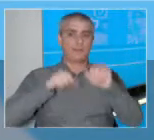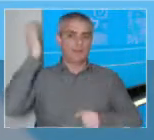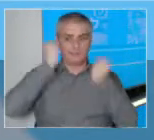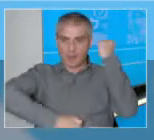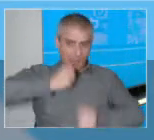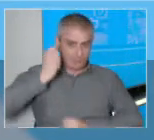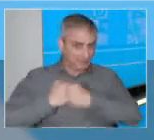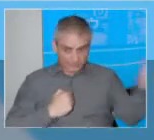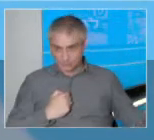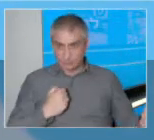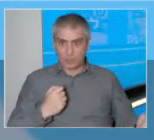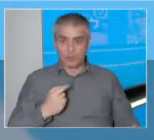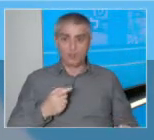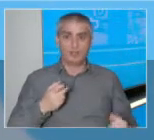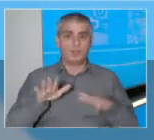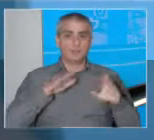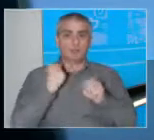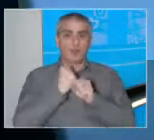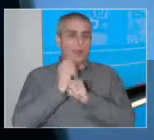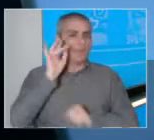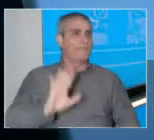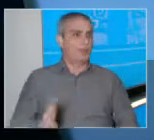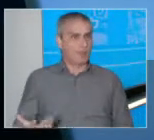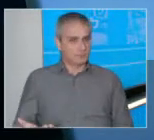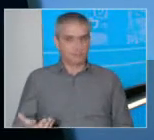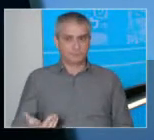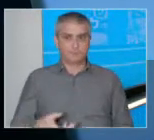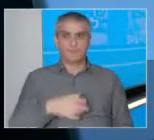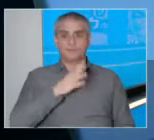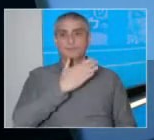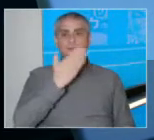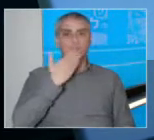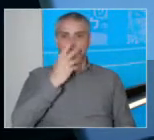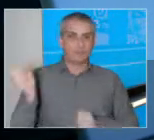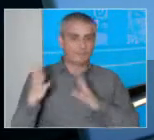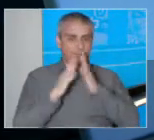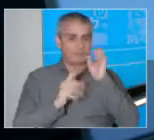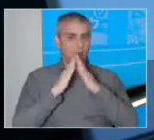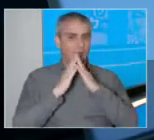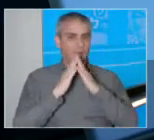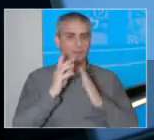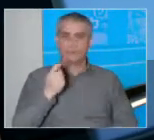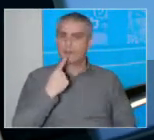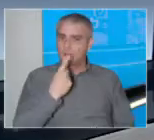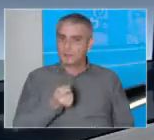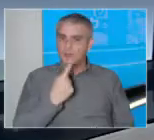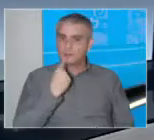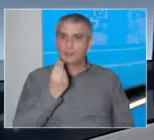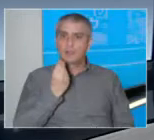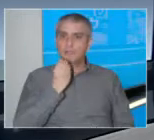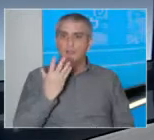כל הרשימה הזאת, אתה עדיין בטוח שארבע שנים הממשלה הזאת תחזיק? שייך ג'ראח לפנים משפחות מהבית. אני נתפס לאמירה, אמרת כאן אמירה